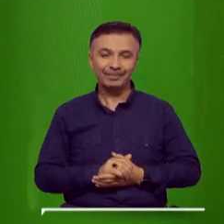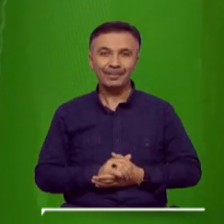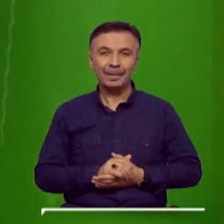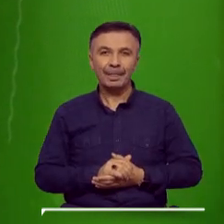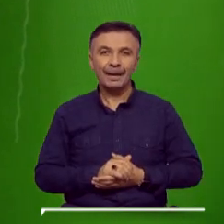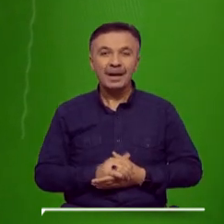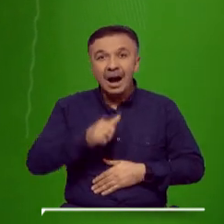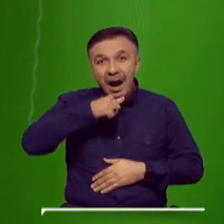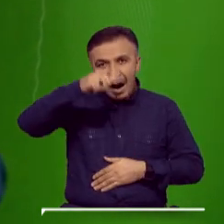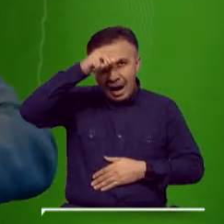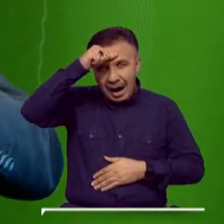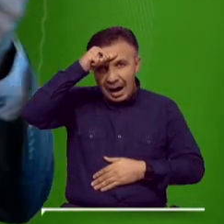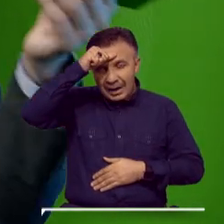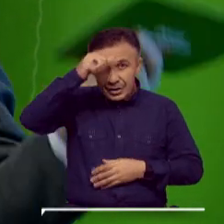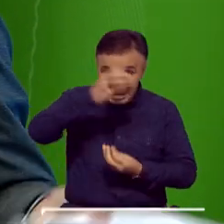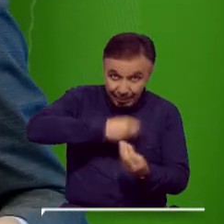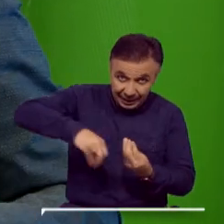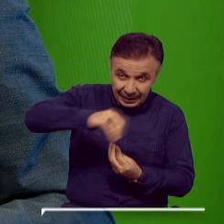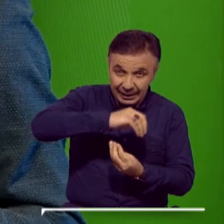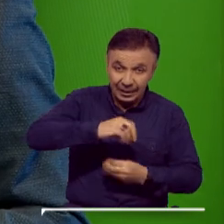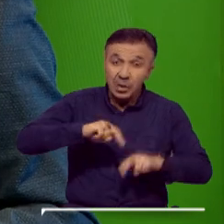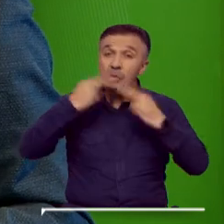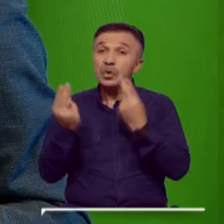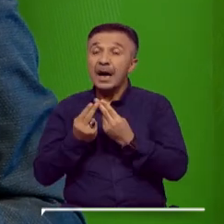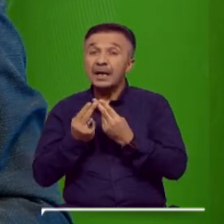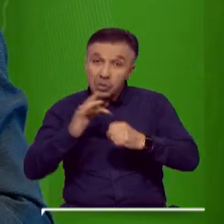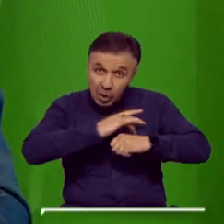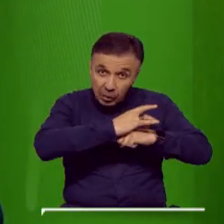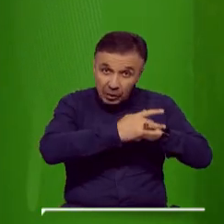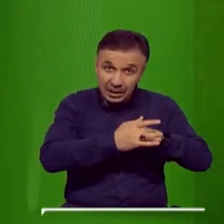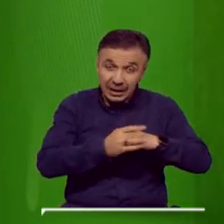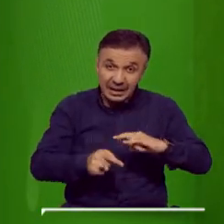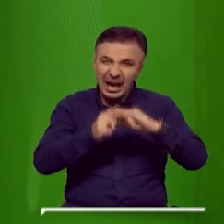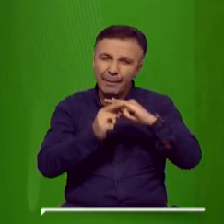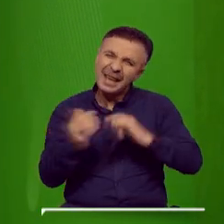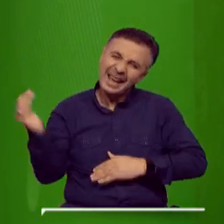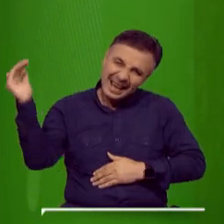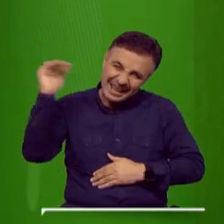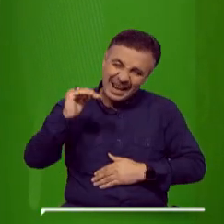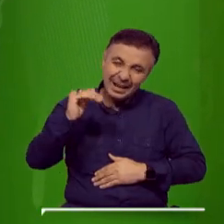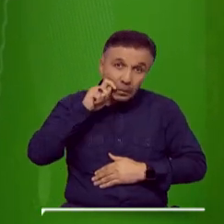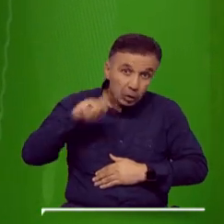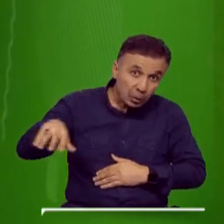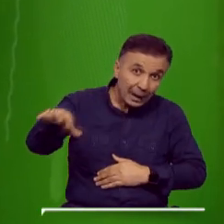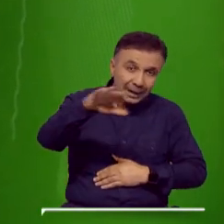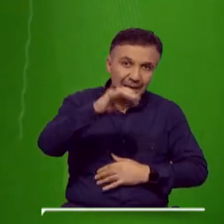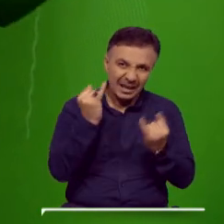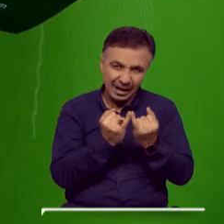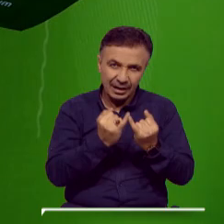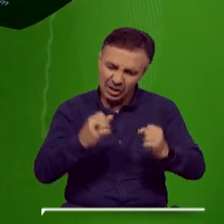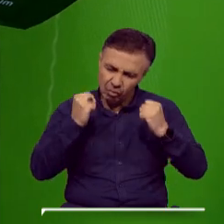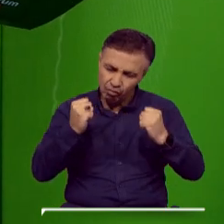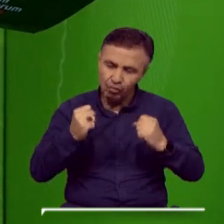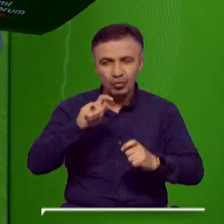Hac ibadeti ise dünyanın dört bir köşesinden Kabe'ye gelen Müslümanların kardeşliğini